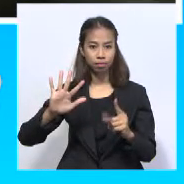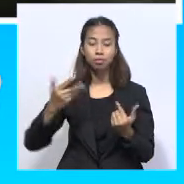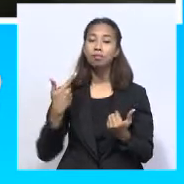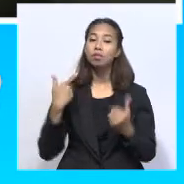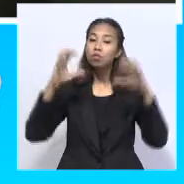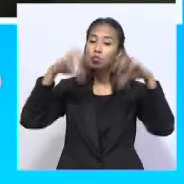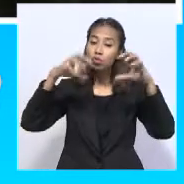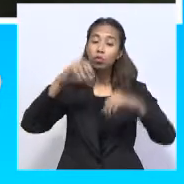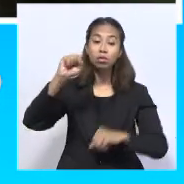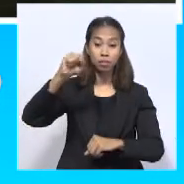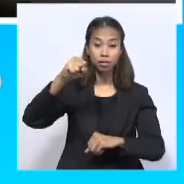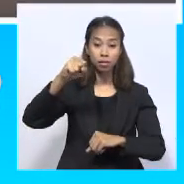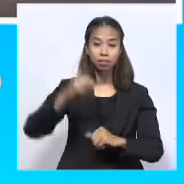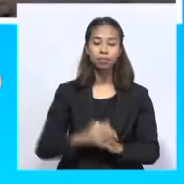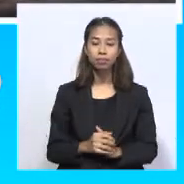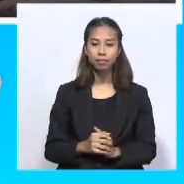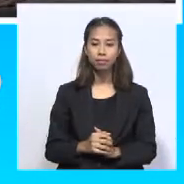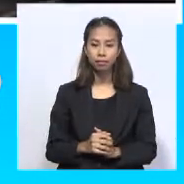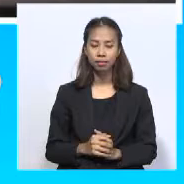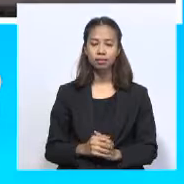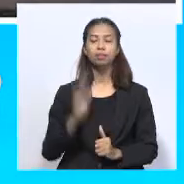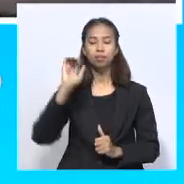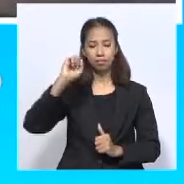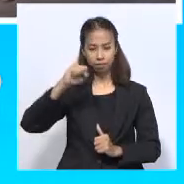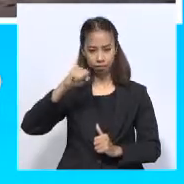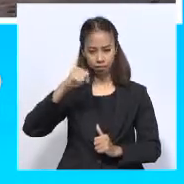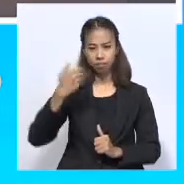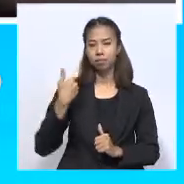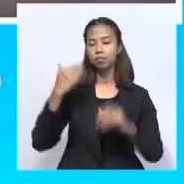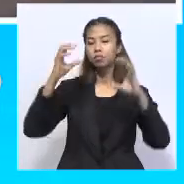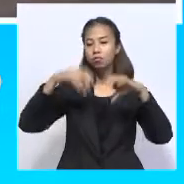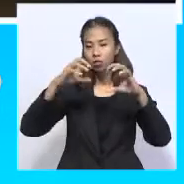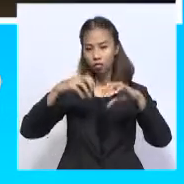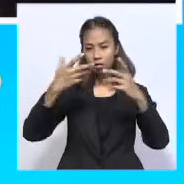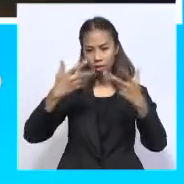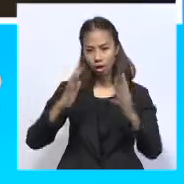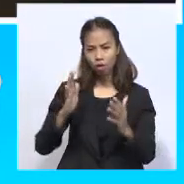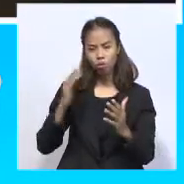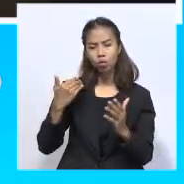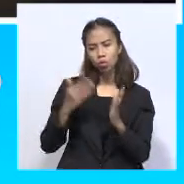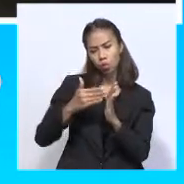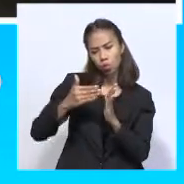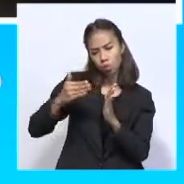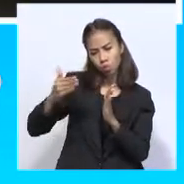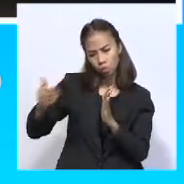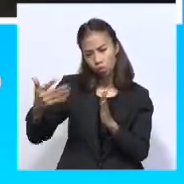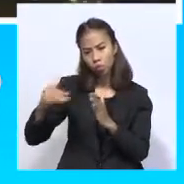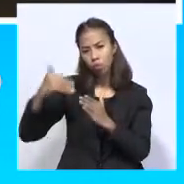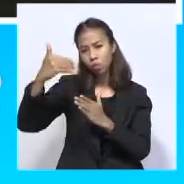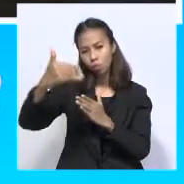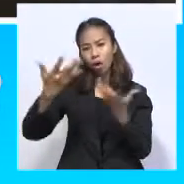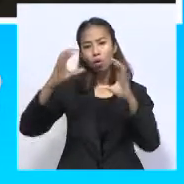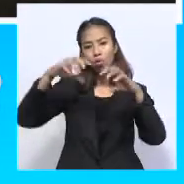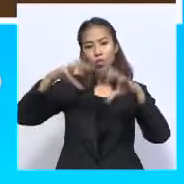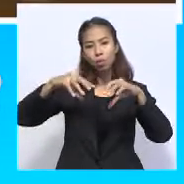ก็จะมีฝนตกต่อเนื่องใช่ไหมคะ ใช่ครับยังคงมีฝนอยู่นะครับแล้วหลังจากนั้นก็จะเริ่มลดลงนะครับ ค่ะหลัก